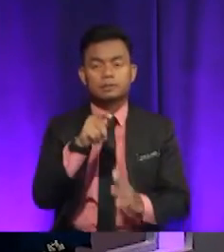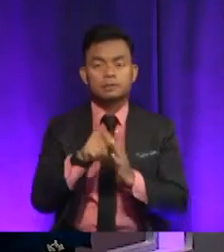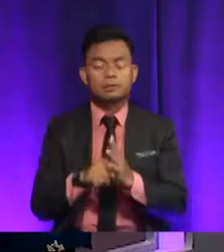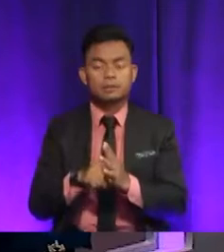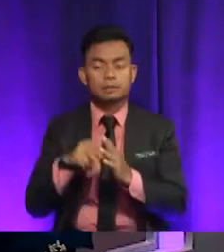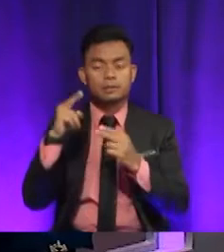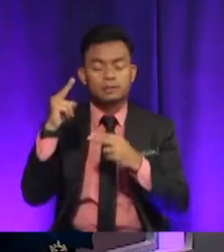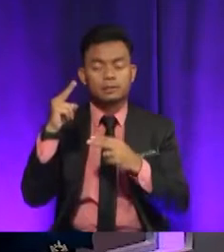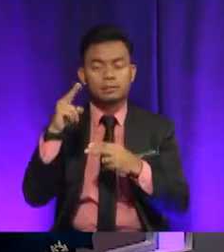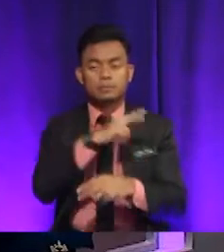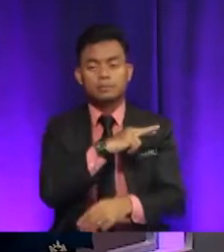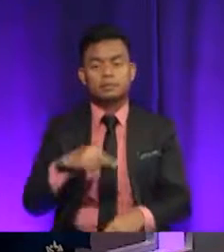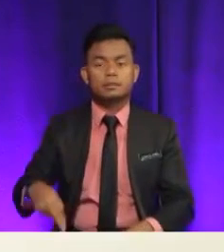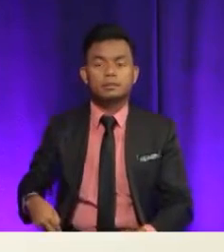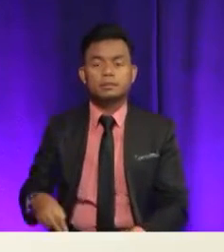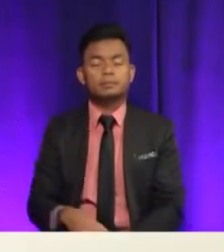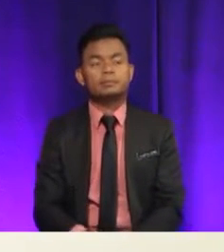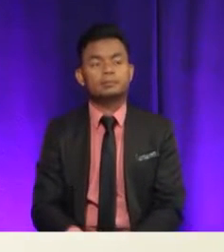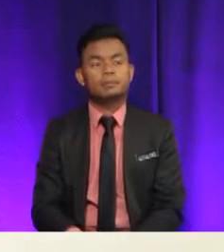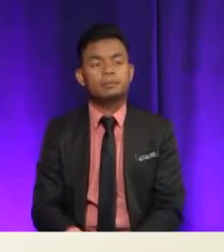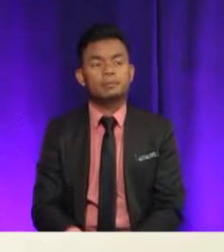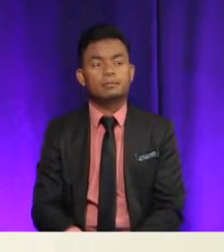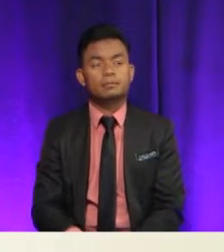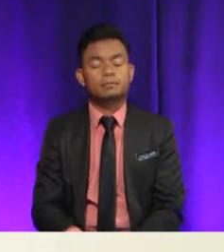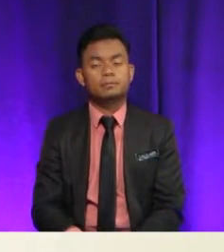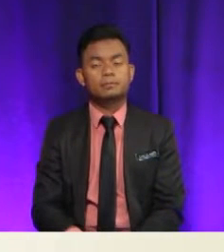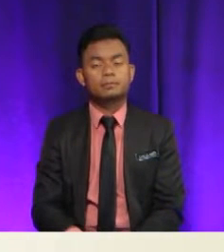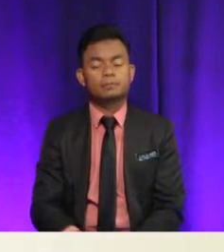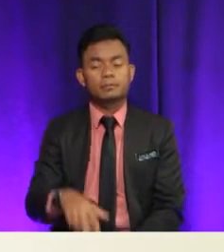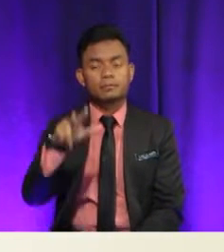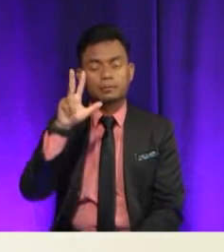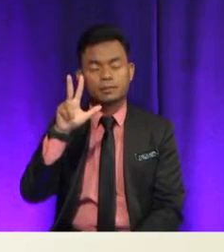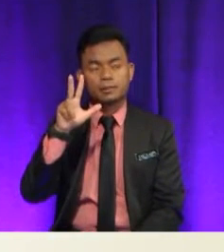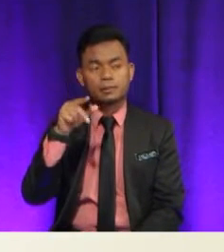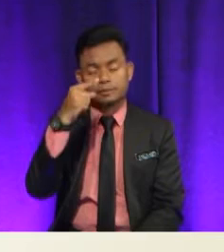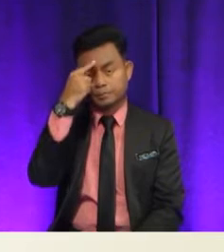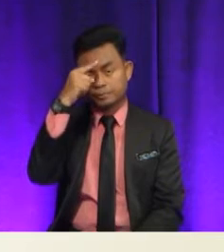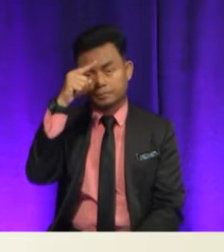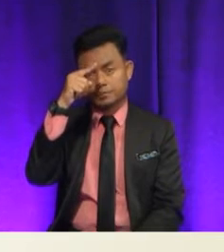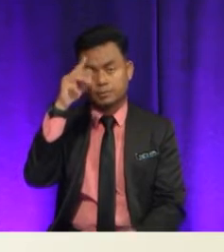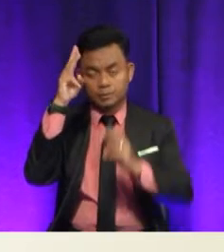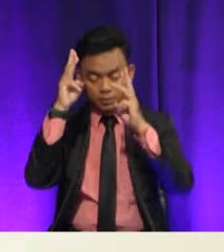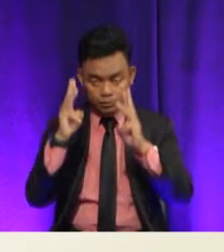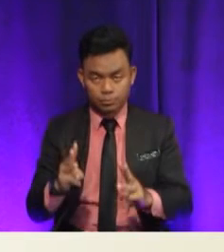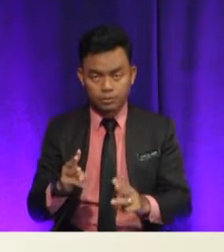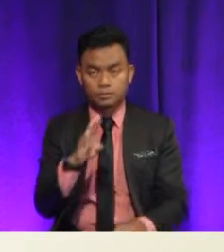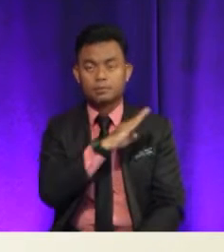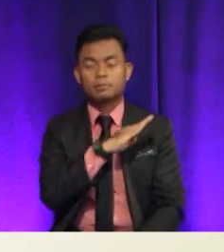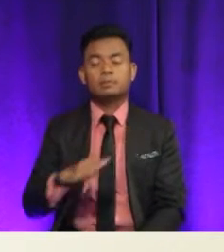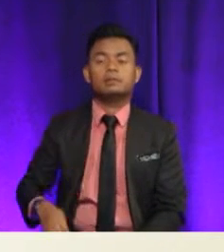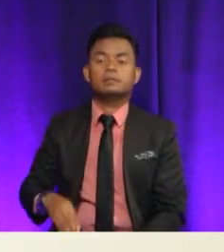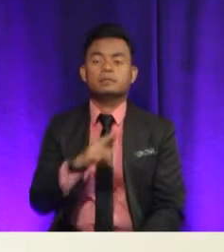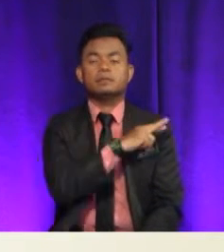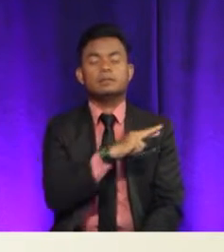di situ kita keluarkan kepribadian unggul untuk menteri dan 3 kepribadian unggul untuk watak Baginda Raja Jadi kita coba